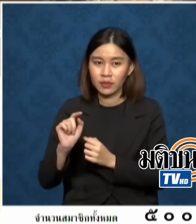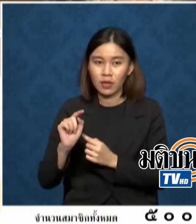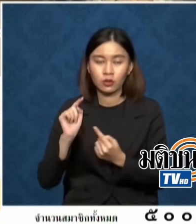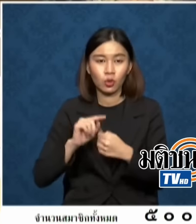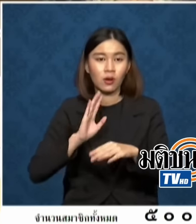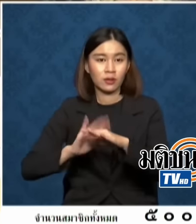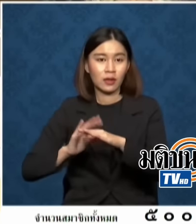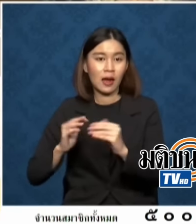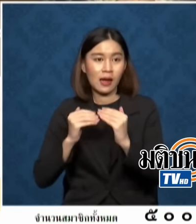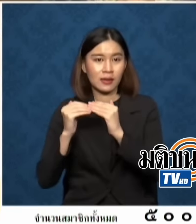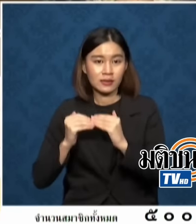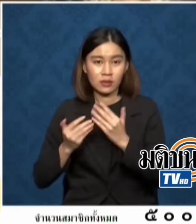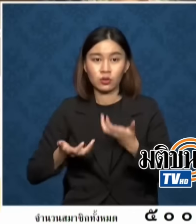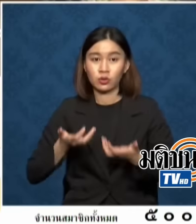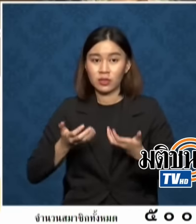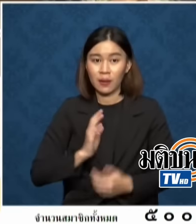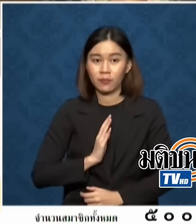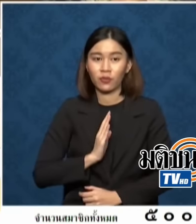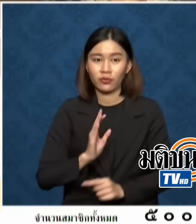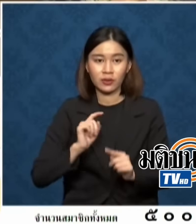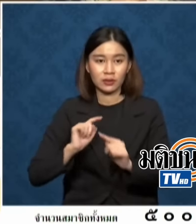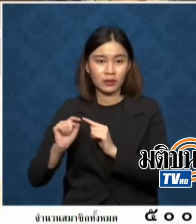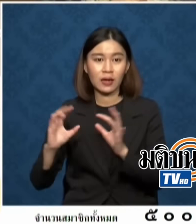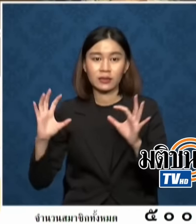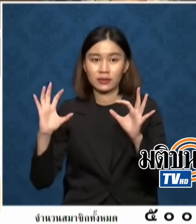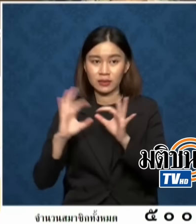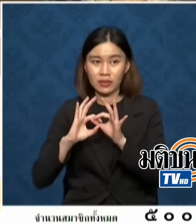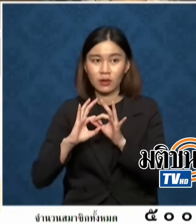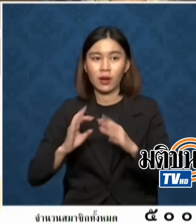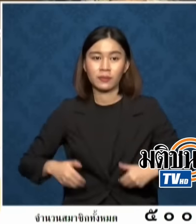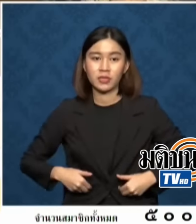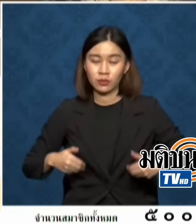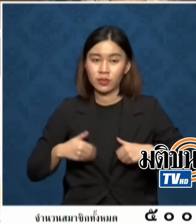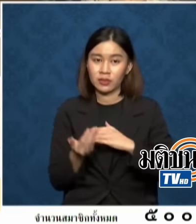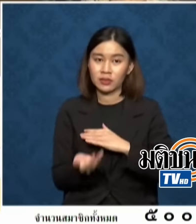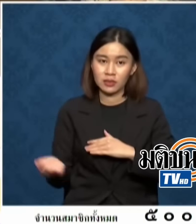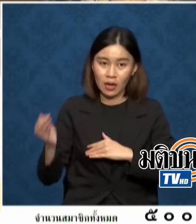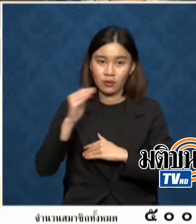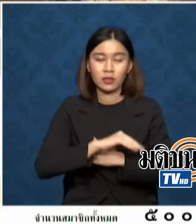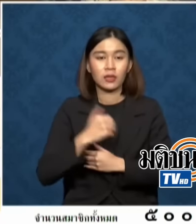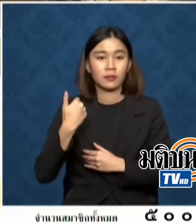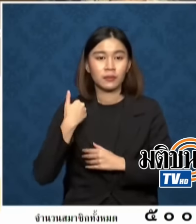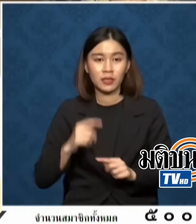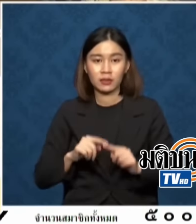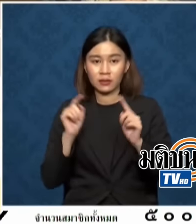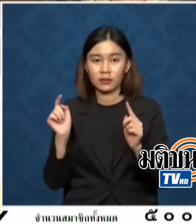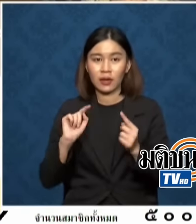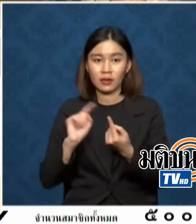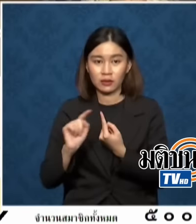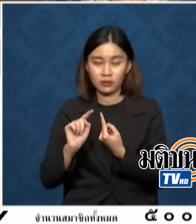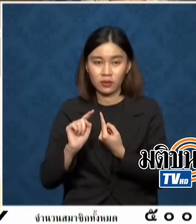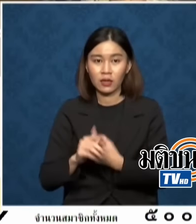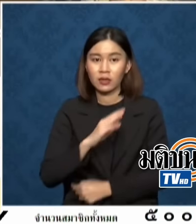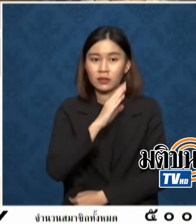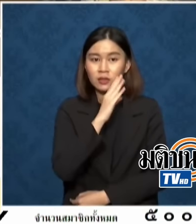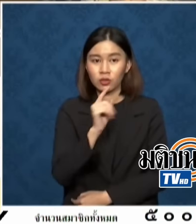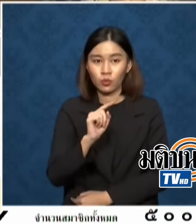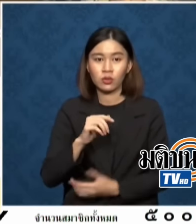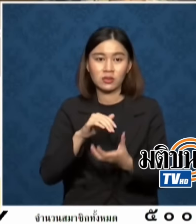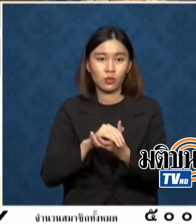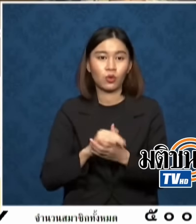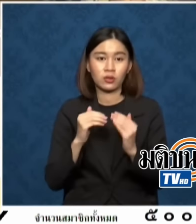วงสิทธิความยุติธรรมและก็ยังสัมพันธ์กับเรื่องปากท้องด้วยอย่างไรก็แล้วแต่ค่ะถึงแม้ว่าส